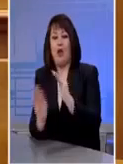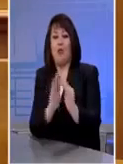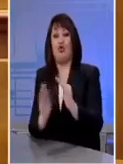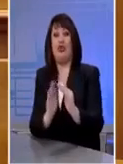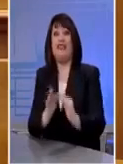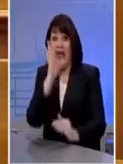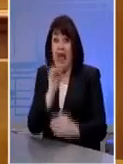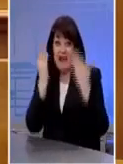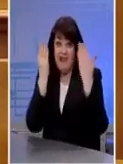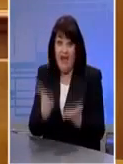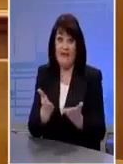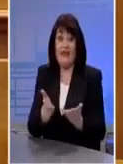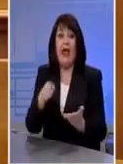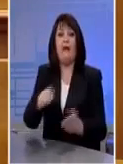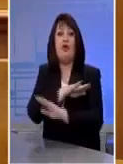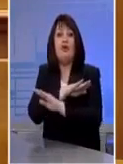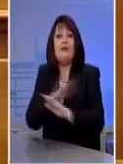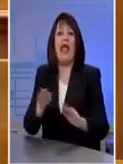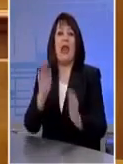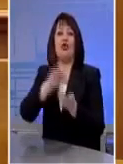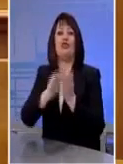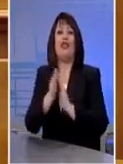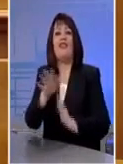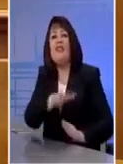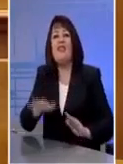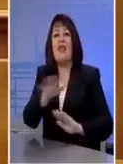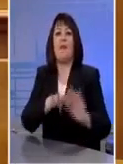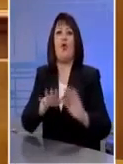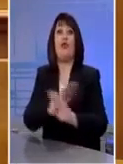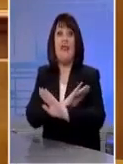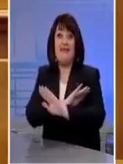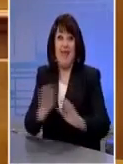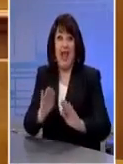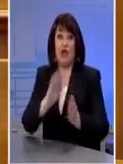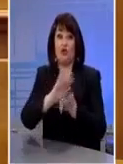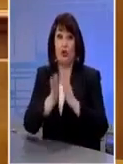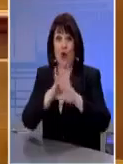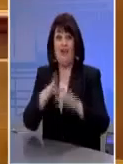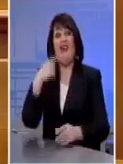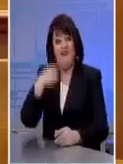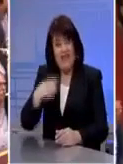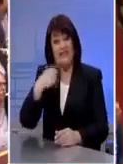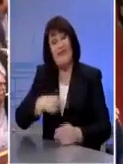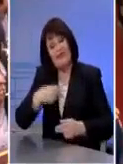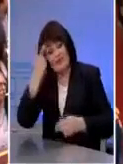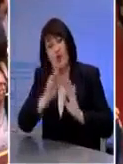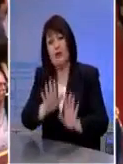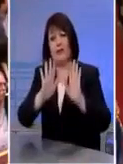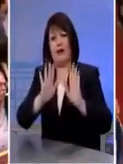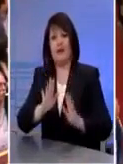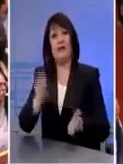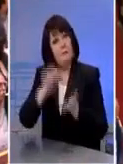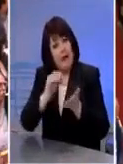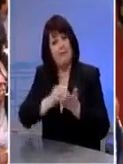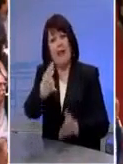αλήθεια. Λοιπόν, τέλος. Αυτά, τέλος. Βρίζετε όσο θέλετε. Ξαναπέστε